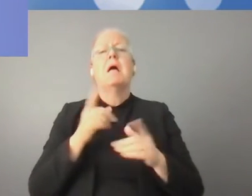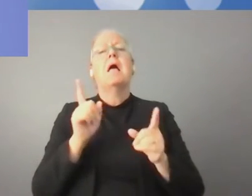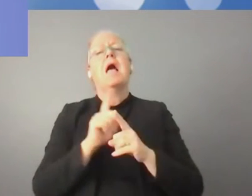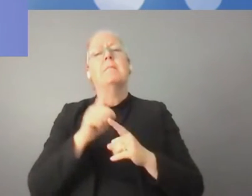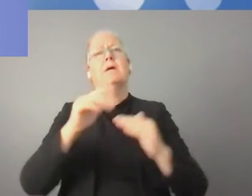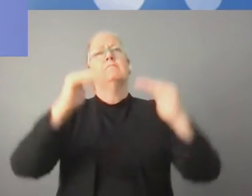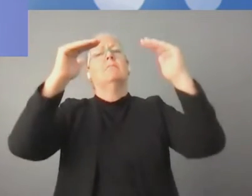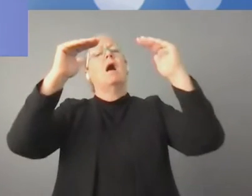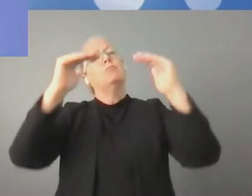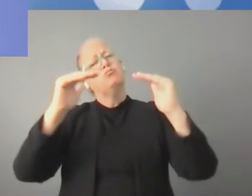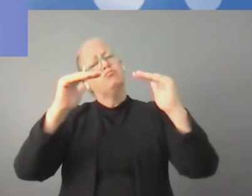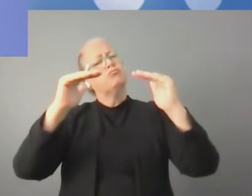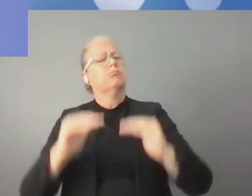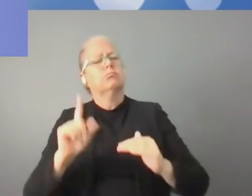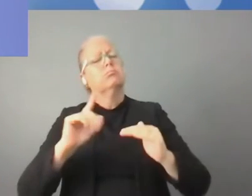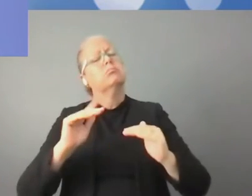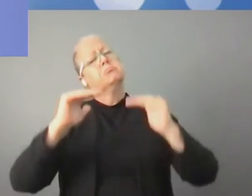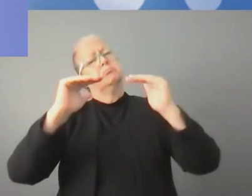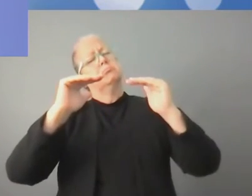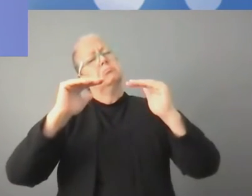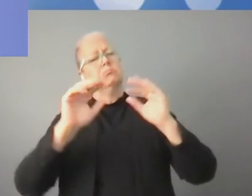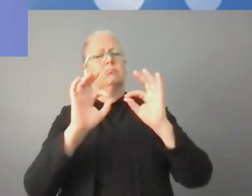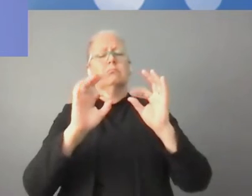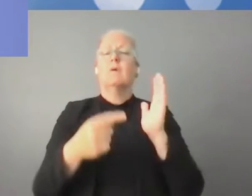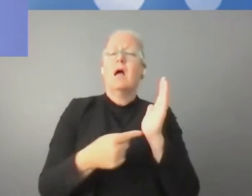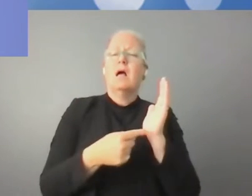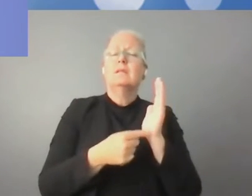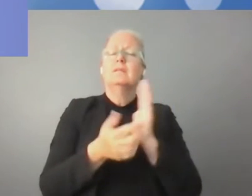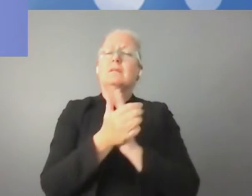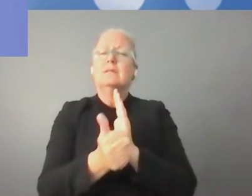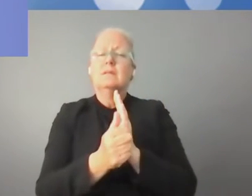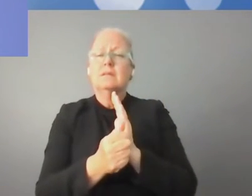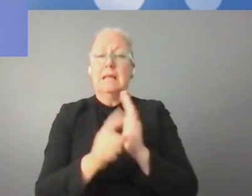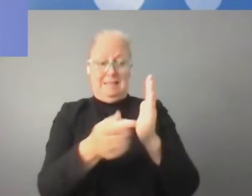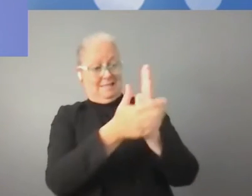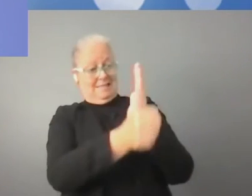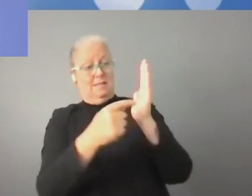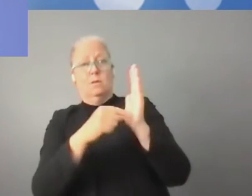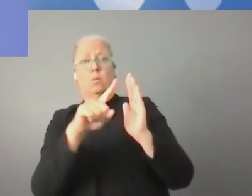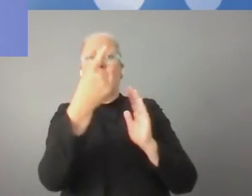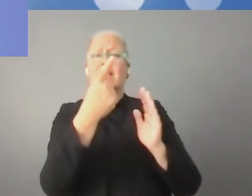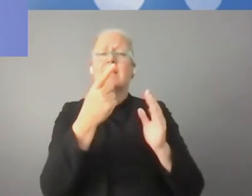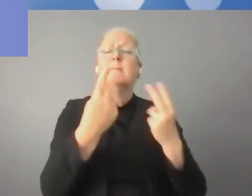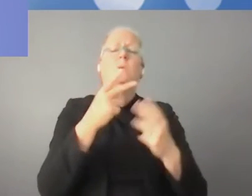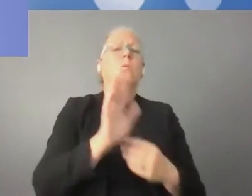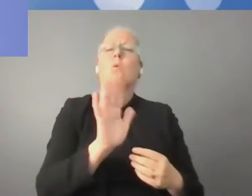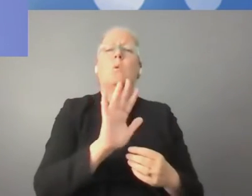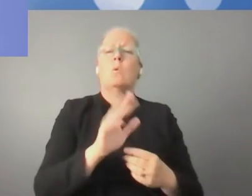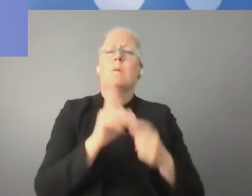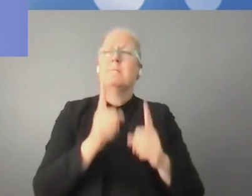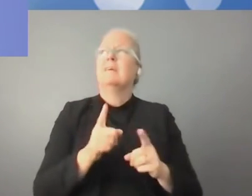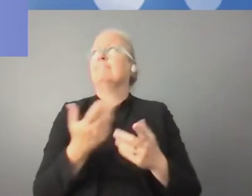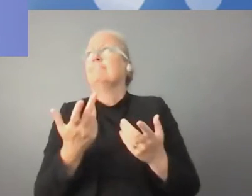Тут, например, приобретение сотрудниками основных и продвинутых навыков хотя бы в